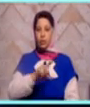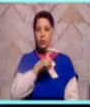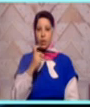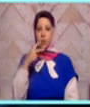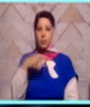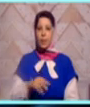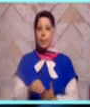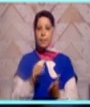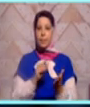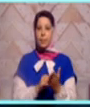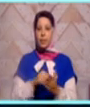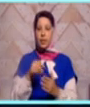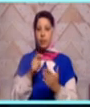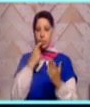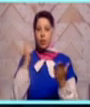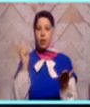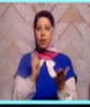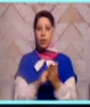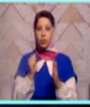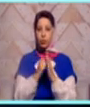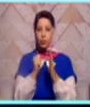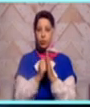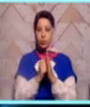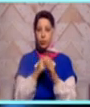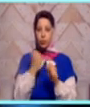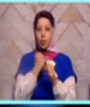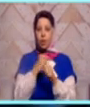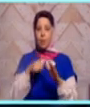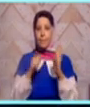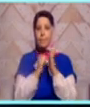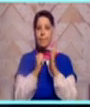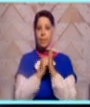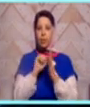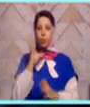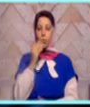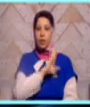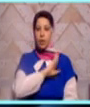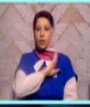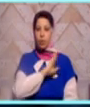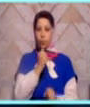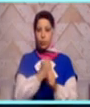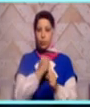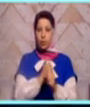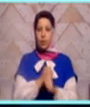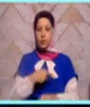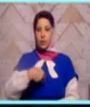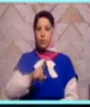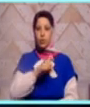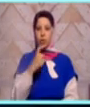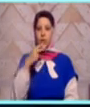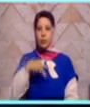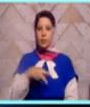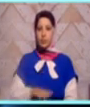أيضا بدء تطبيق قرار العمل من المنزل للوزارات والمصالح والجهات الحكومية خلال أغسطس.